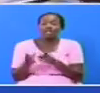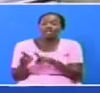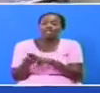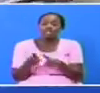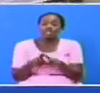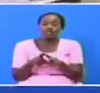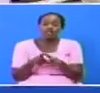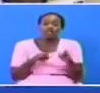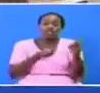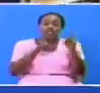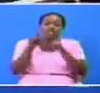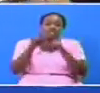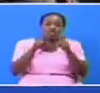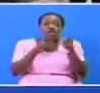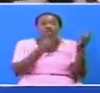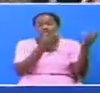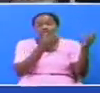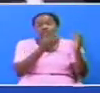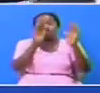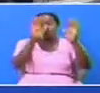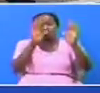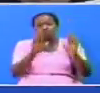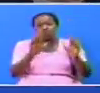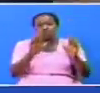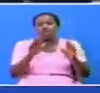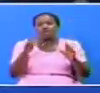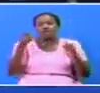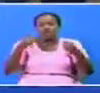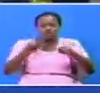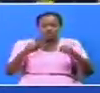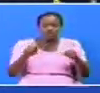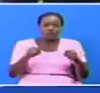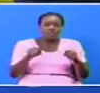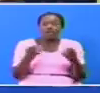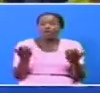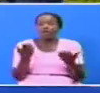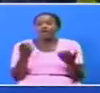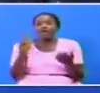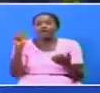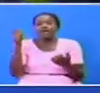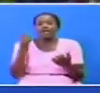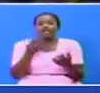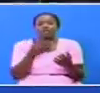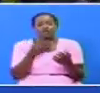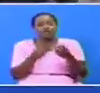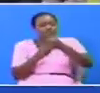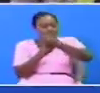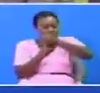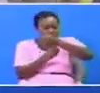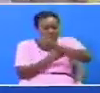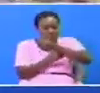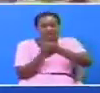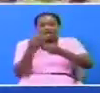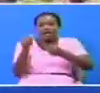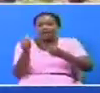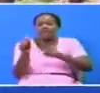ya rais pia inatazamiwa kuendeleza kampeni ya kidiplomasia ambayo Kenya inaifanya kutafuta uungwaji mkono na